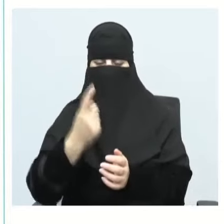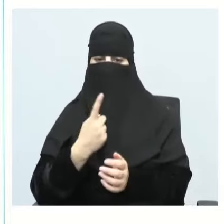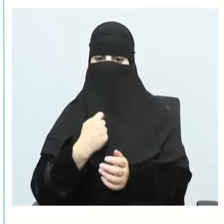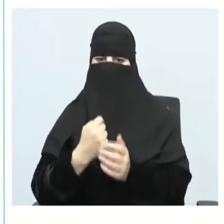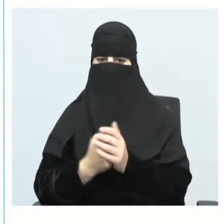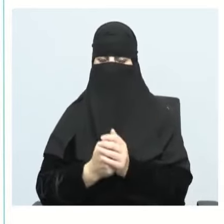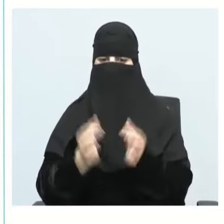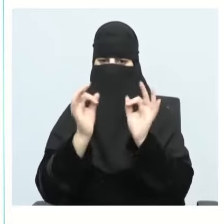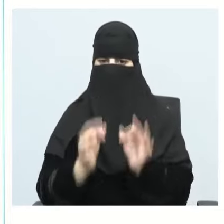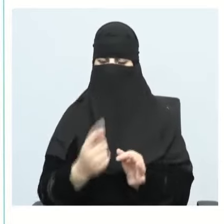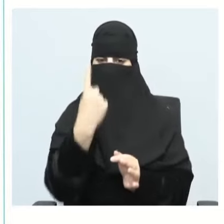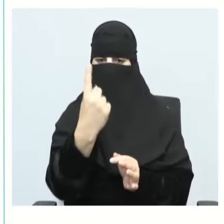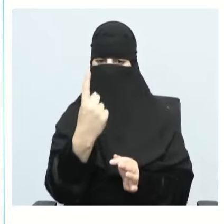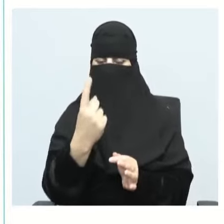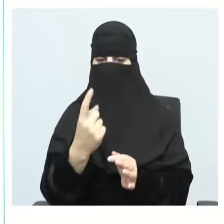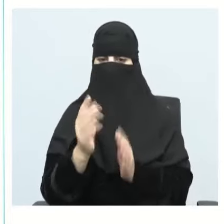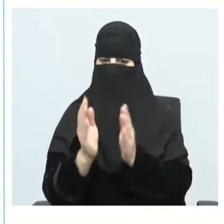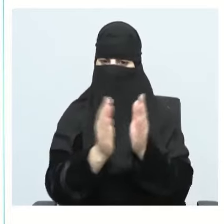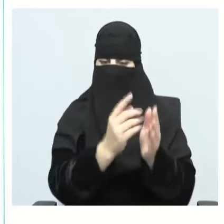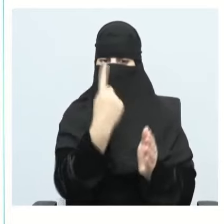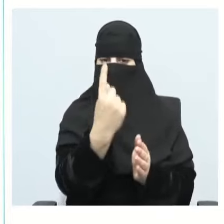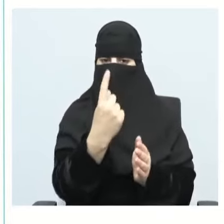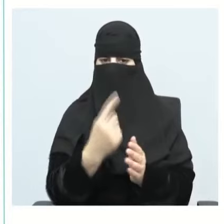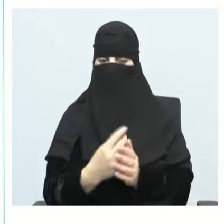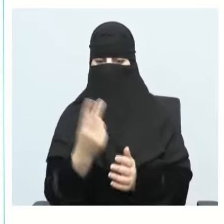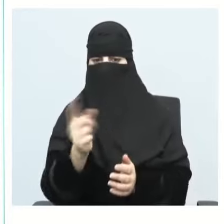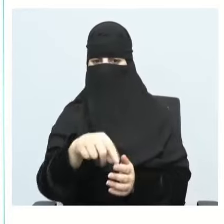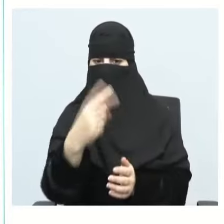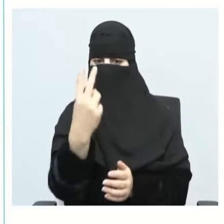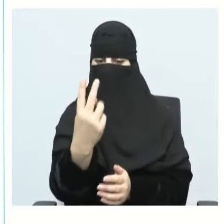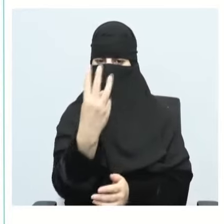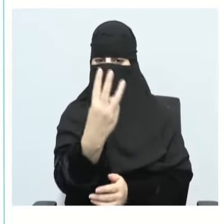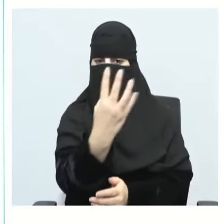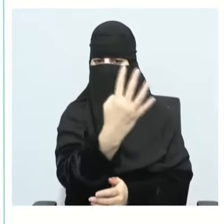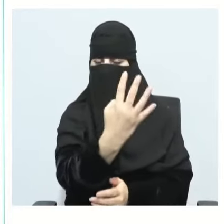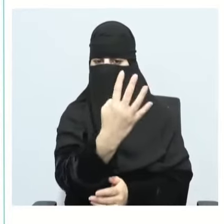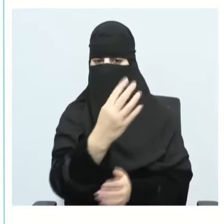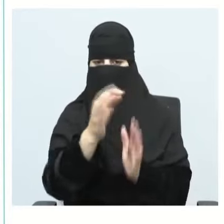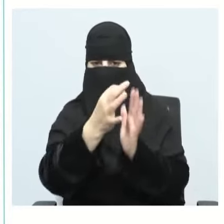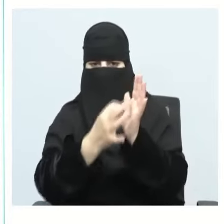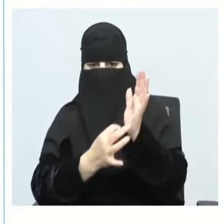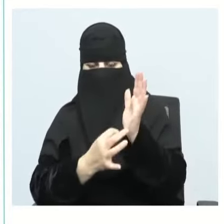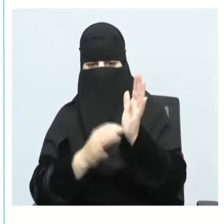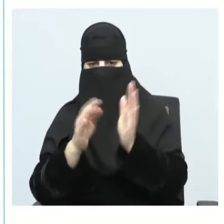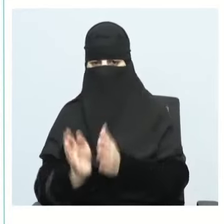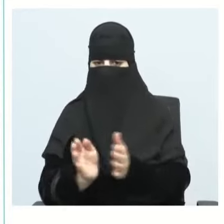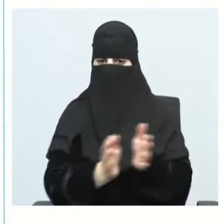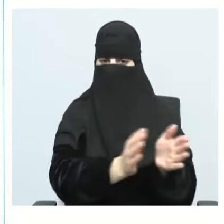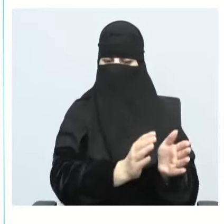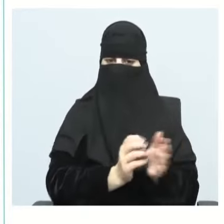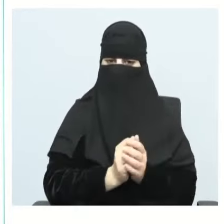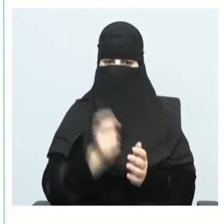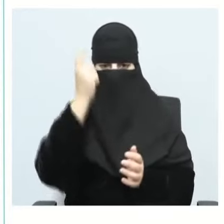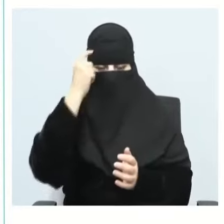لابد يكون رقم واحد والاول هذه الباء الثانيات اثنين وثلاثه واربعه بكم طريقه يمكن ترتيبها الان